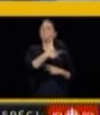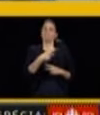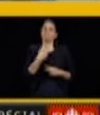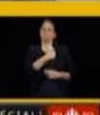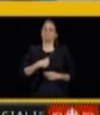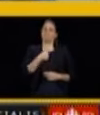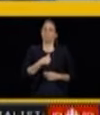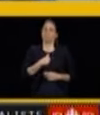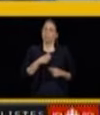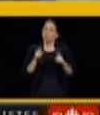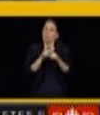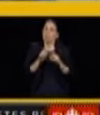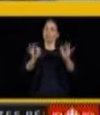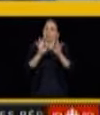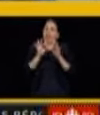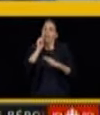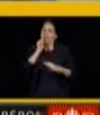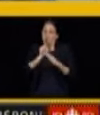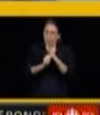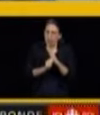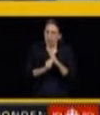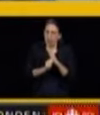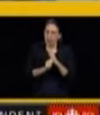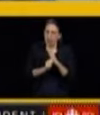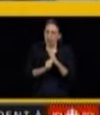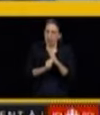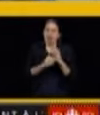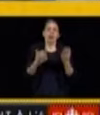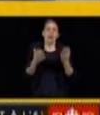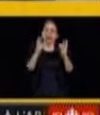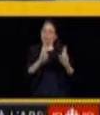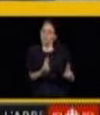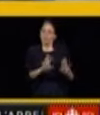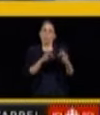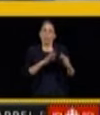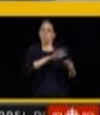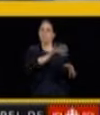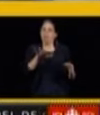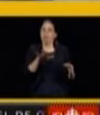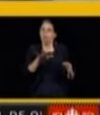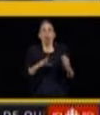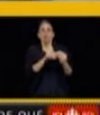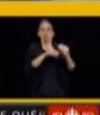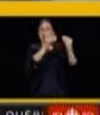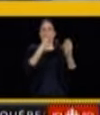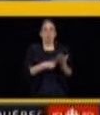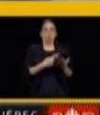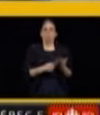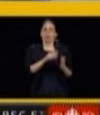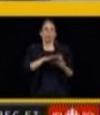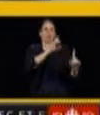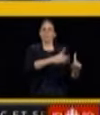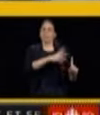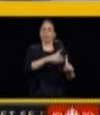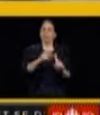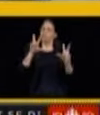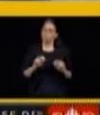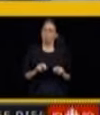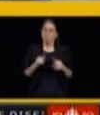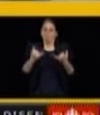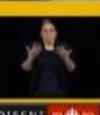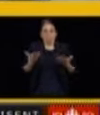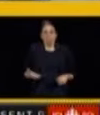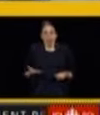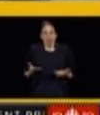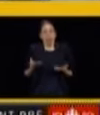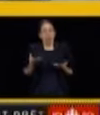de respect des familles, je ne commande pas les cas individuels. Je trouve ça important de ne pas le faire. Mais par contre, comme c'est dans les médias actuellement, je voudrais juste vous